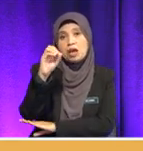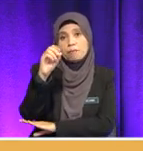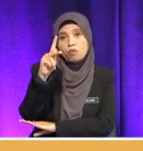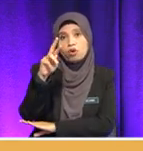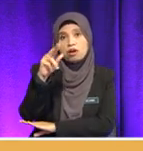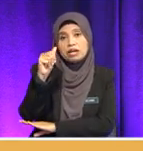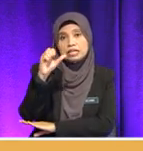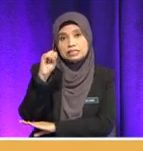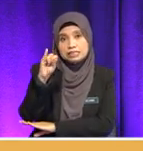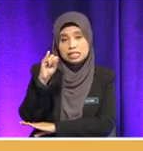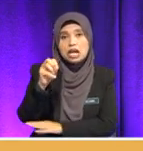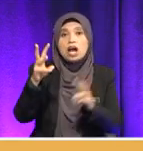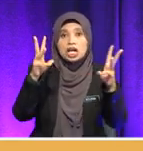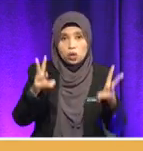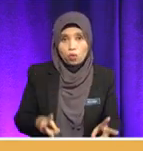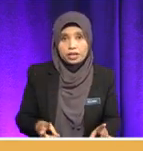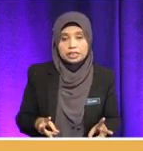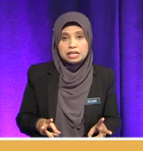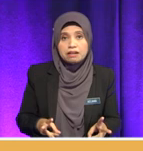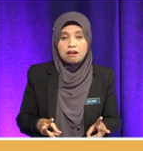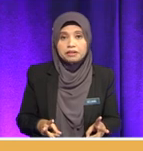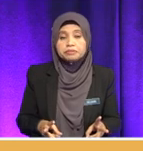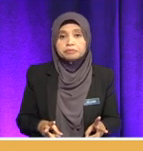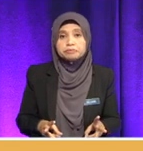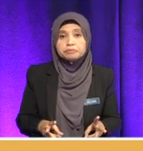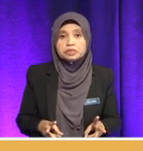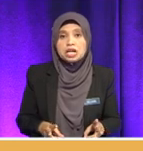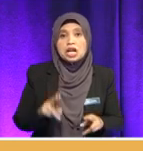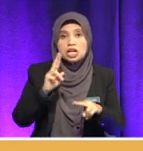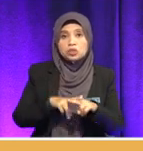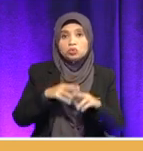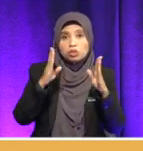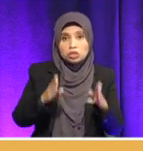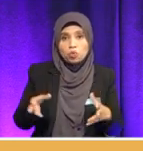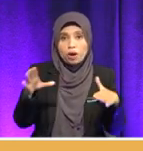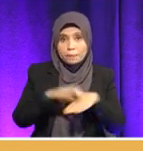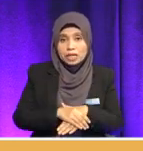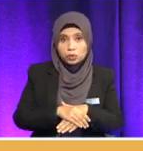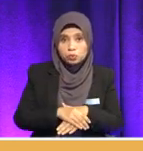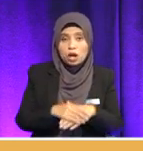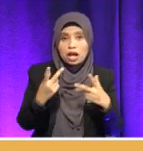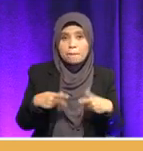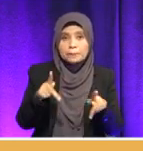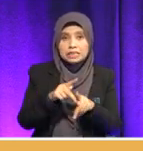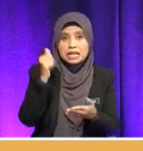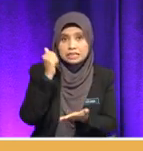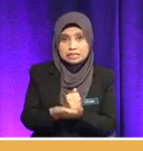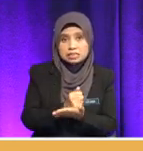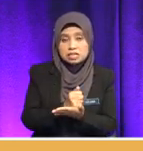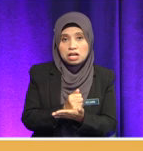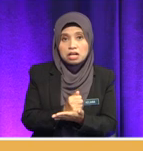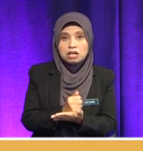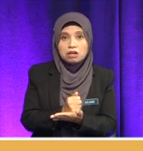membabikan dengan kewarganegaraan yang membabikan kedudukan istimewa orang Melayu dan kepentingan sah kaum lain